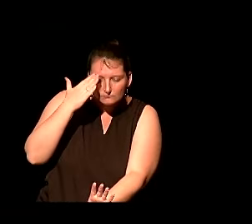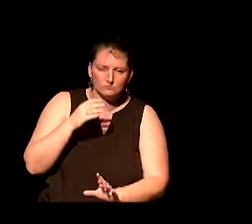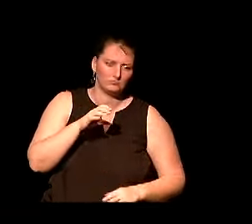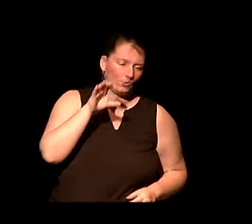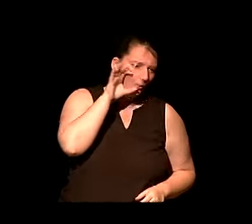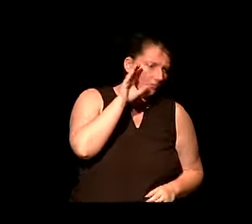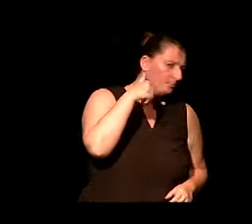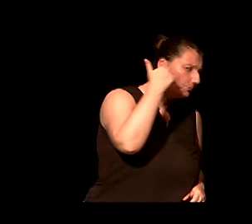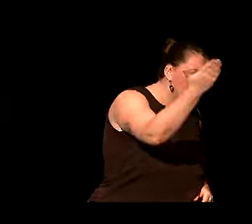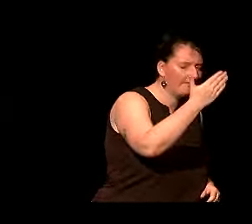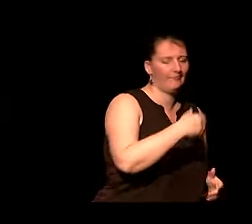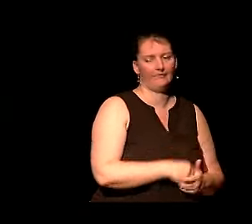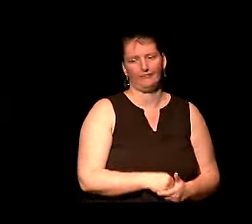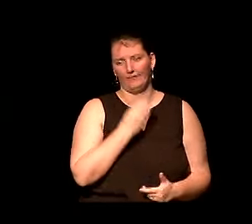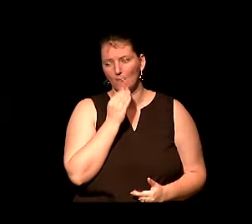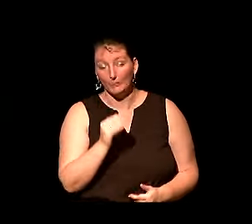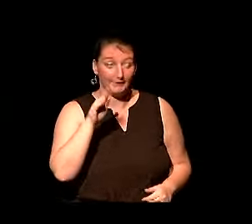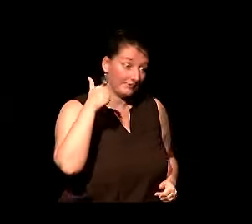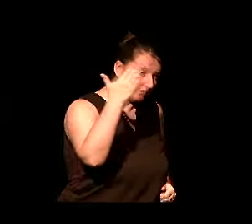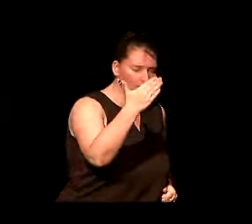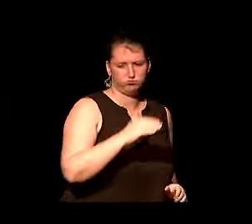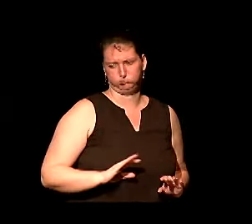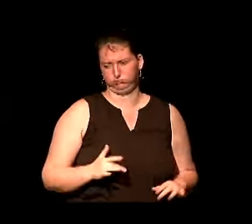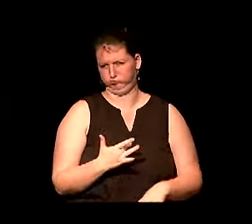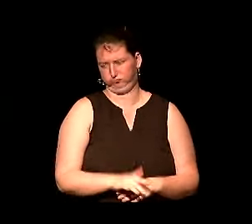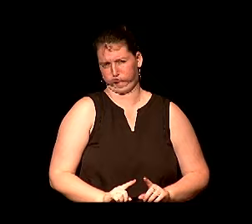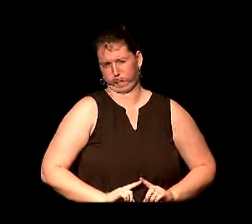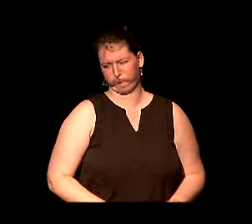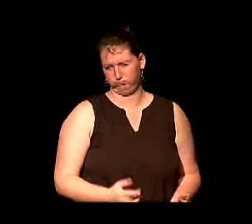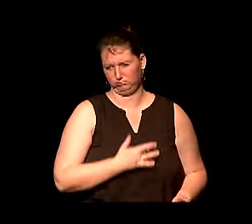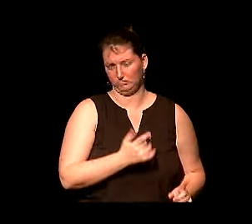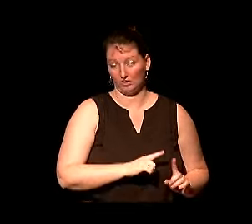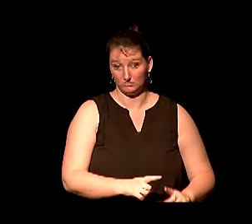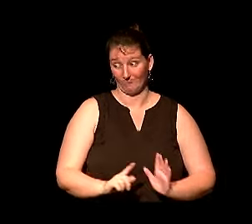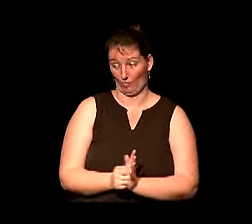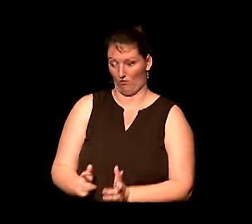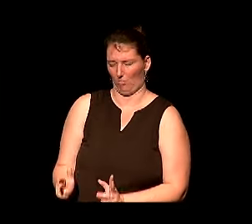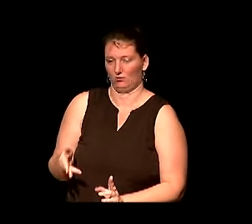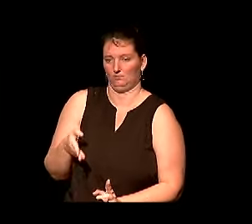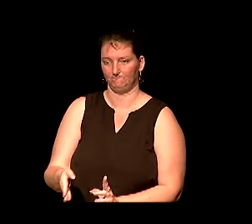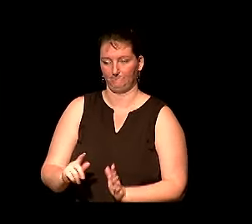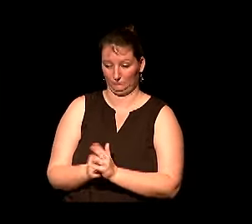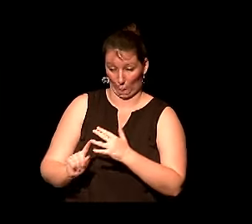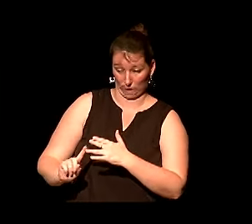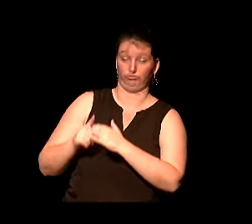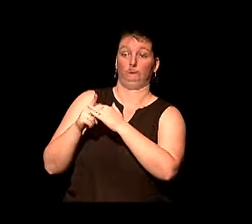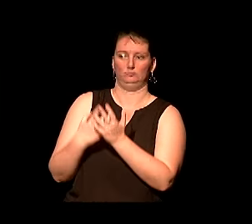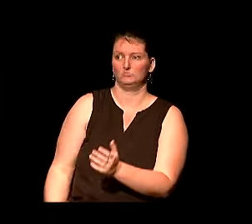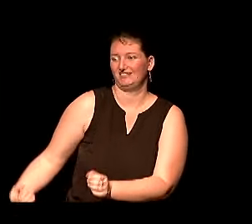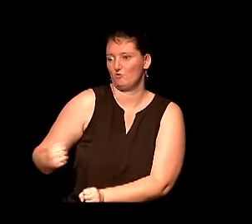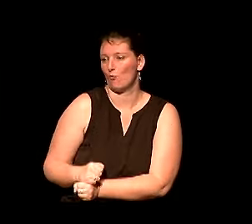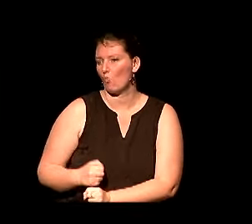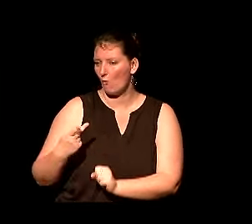Renoirs tardifs, les Monet plus tardifs, etc. Vraiment, ce moment de l'impressionnisme qui est celui de son invention, qui va